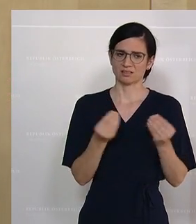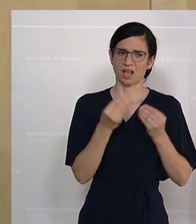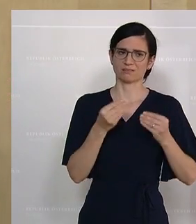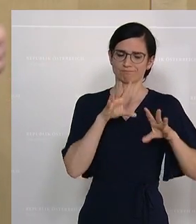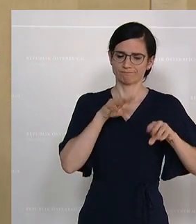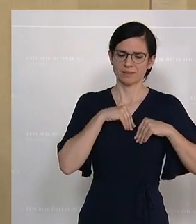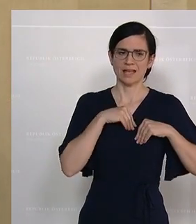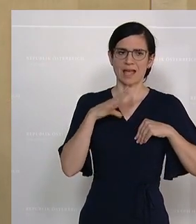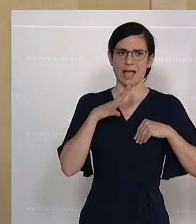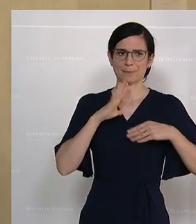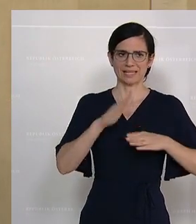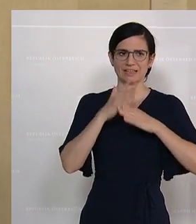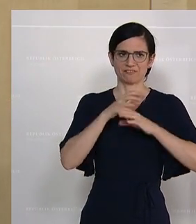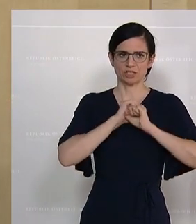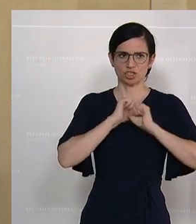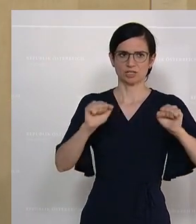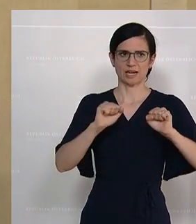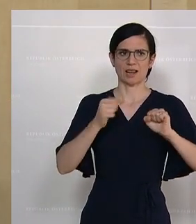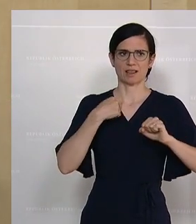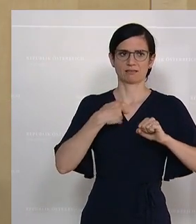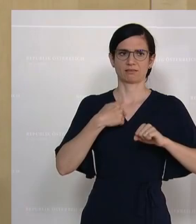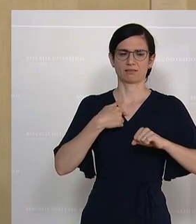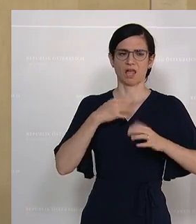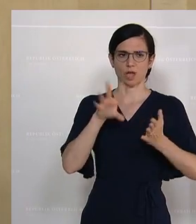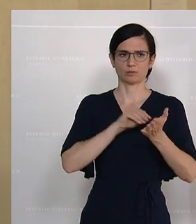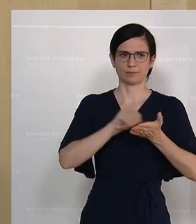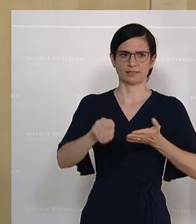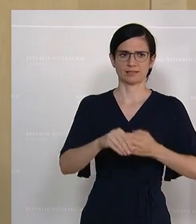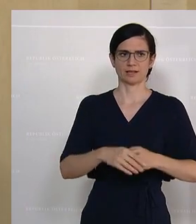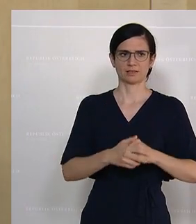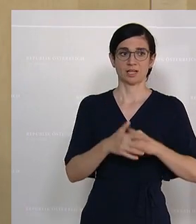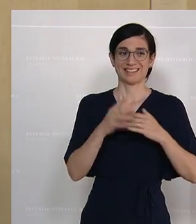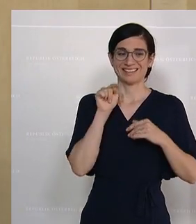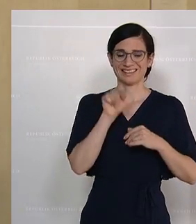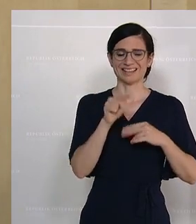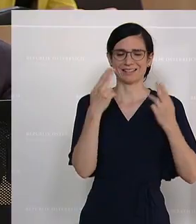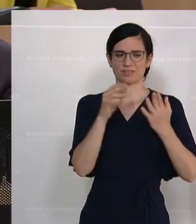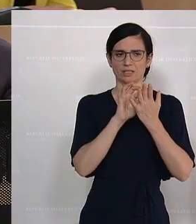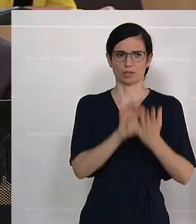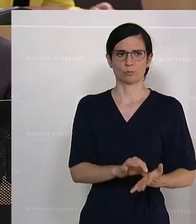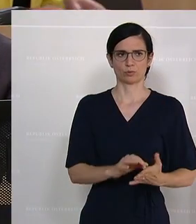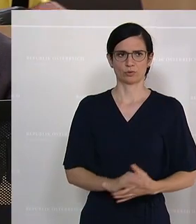dafür die hilfe raschestmöglich zu den menschen zu bekommen das ist der punkt um den es geht